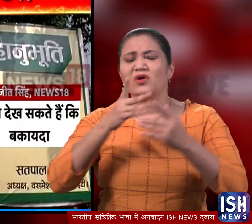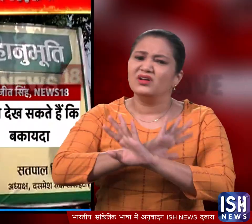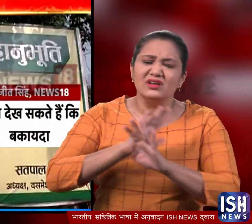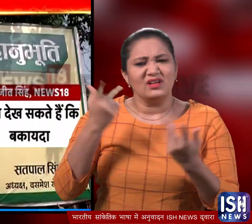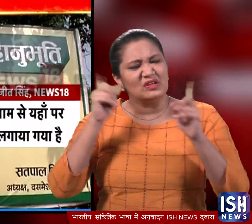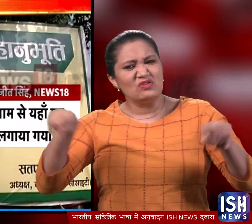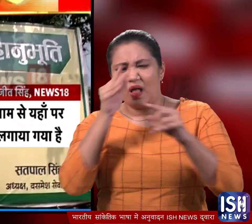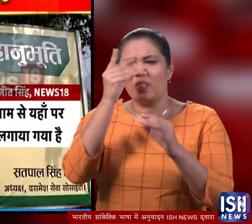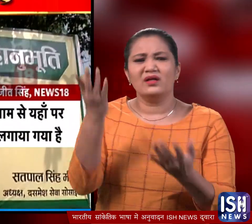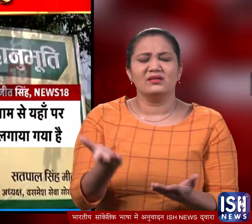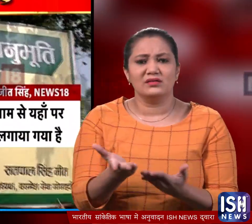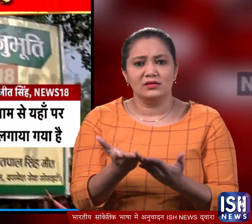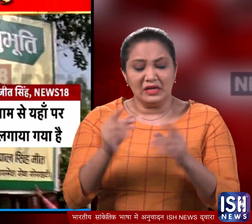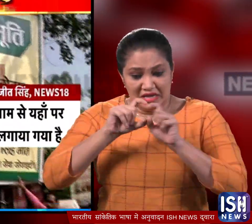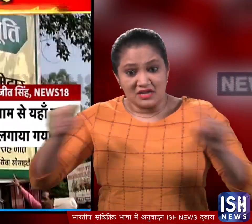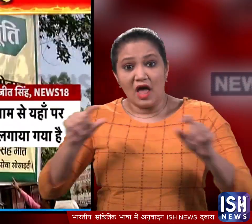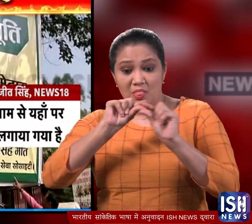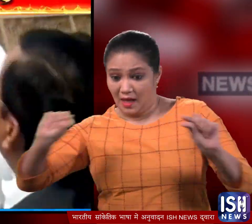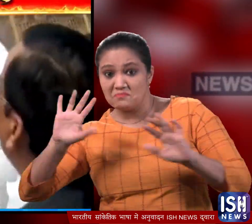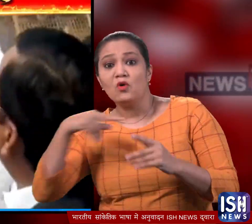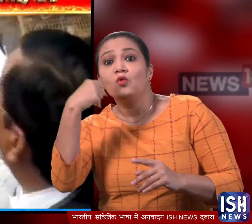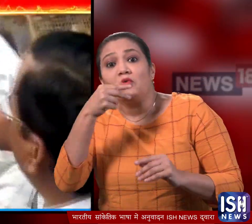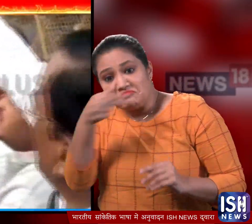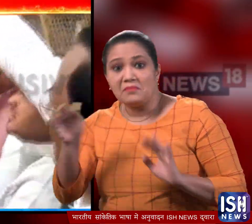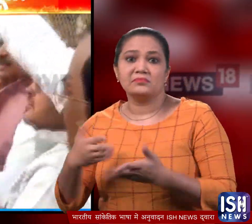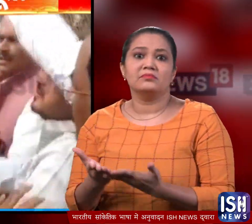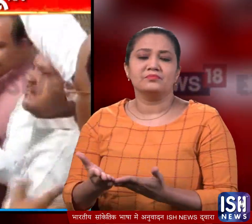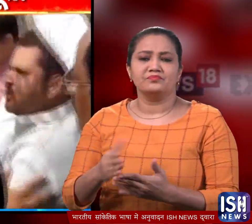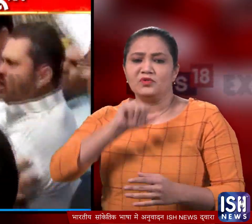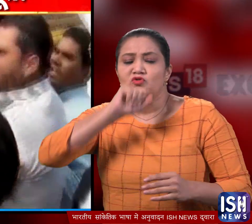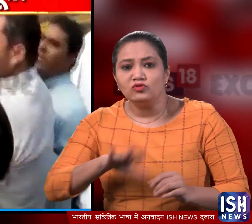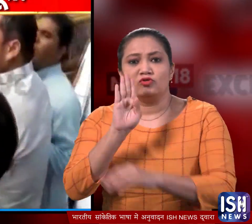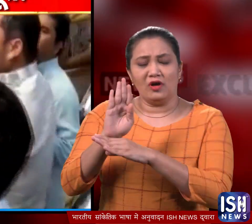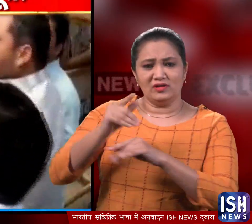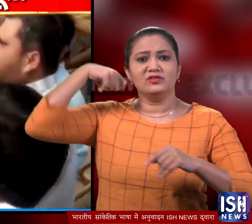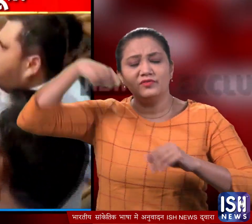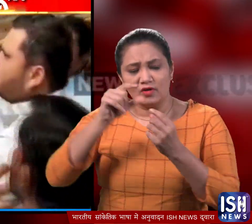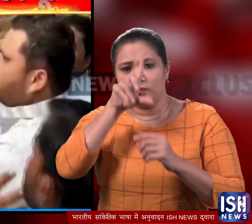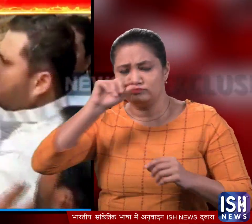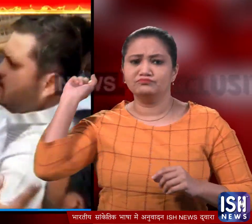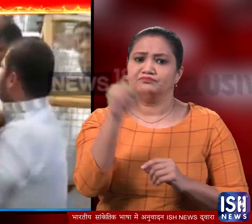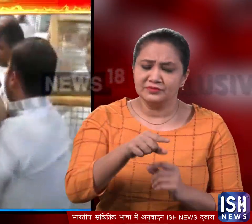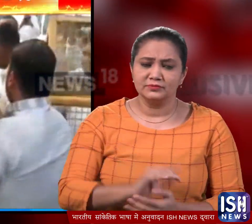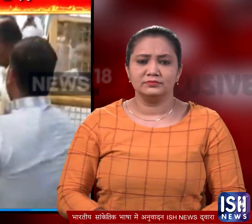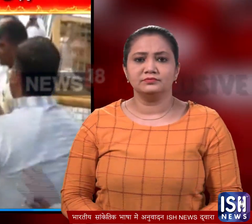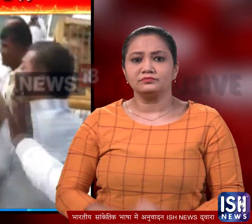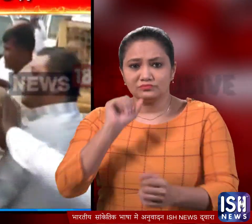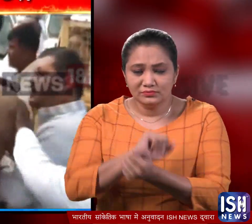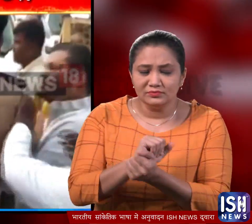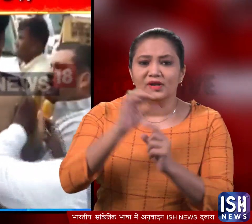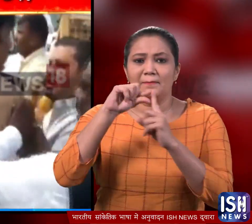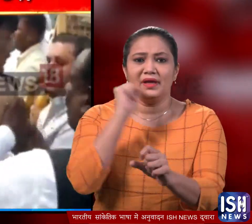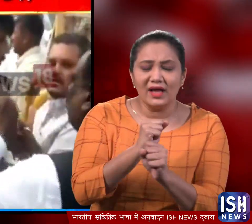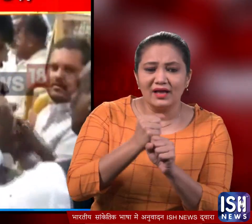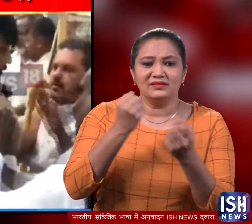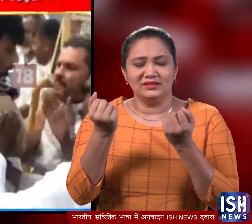आप देख सकते हैं कि बाकायदा नाम से यहाँ पर लगाया गया है। इससे पहले यूथ कांग्रेस ने वीडियो शेयर किया और ट्वीट करके आरोप लगाया कि पुलिस ने प्रियंका